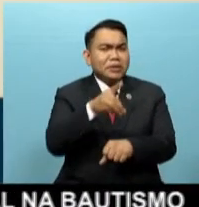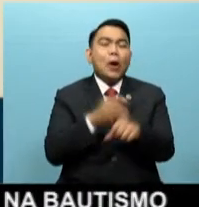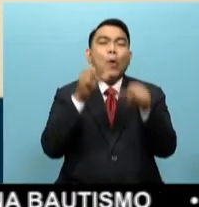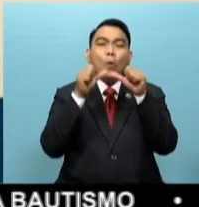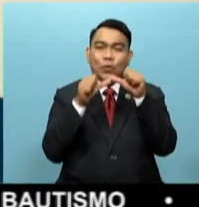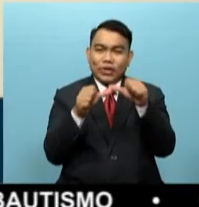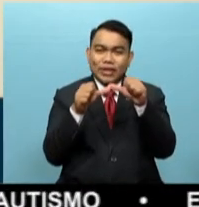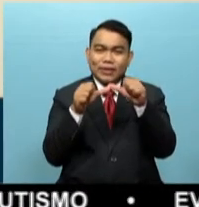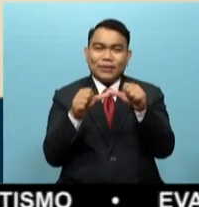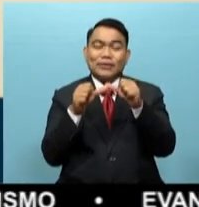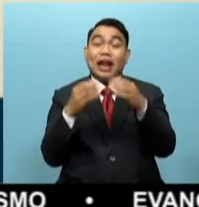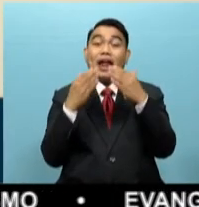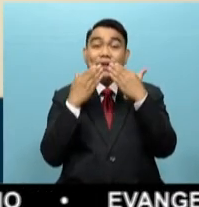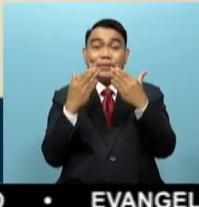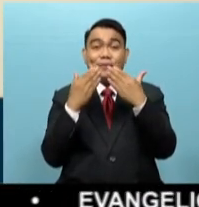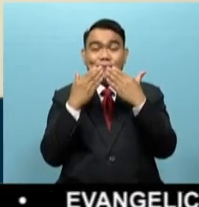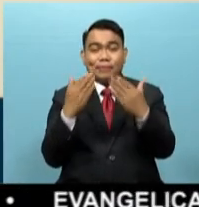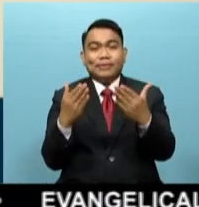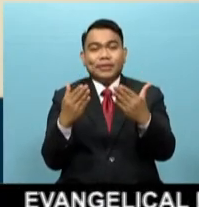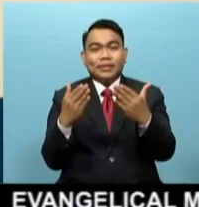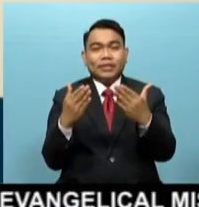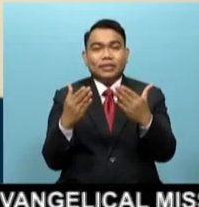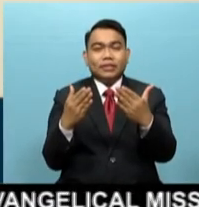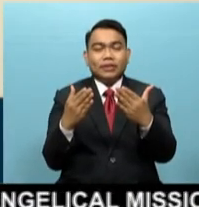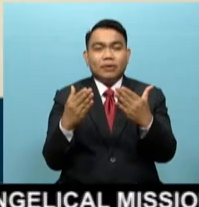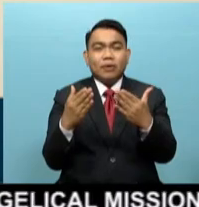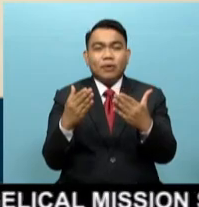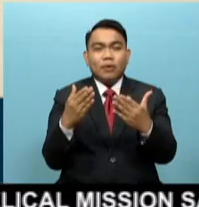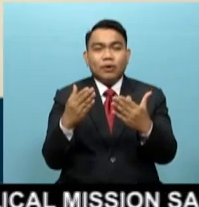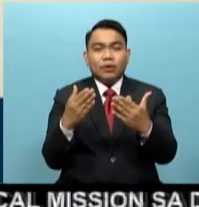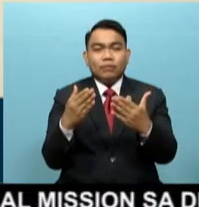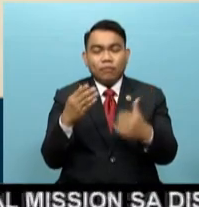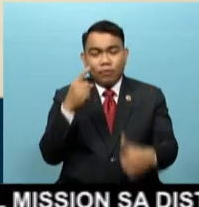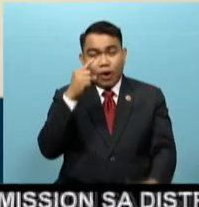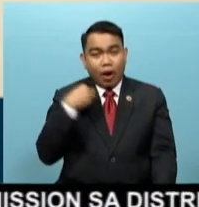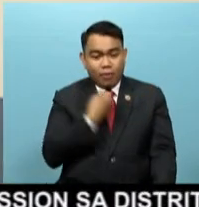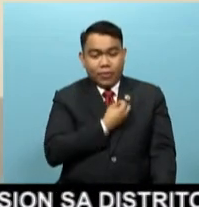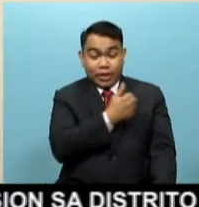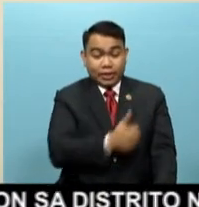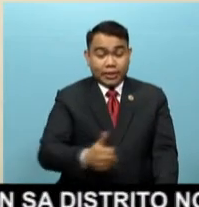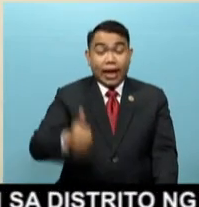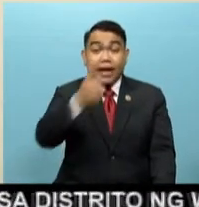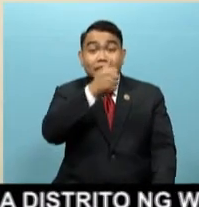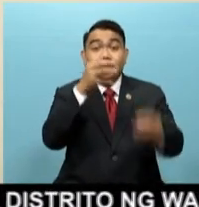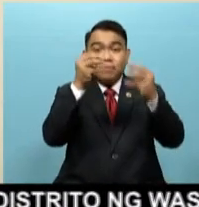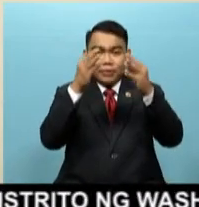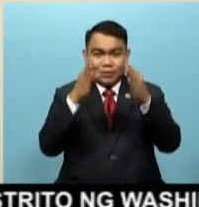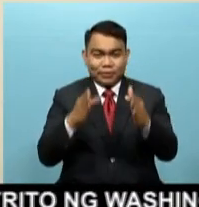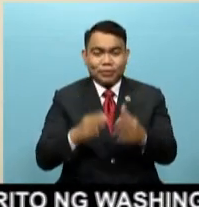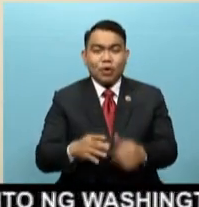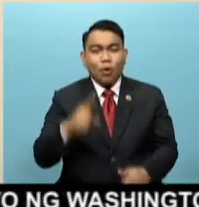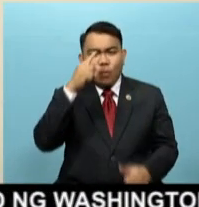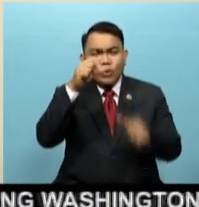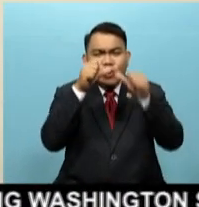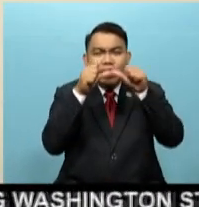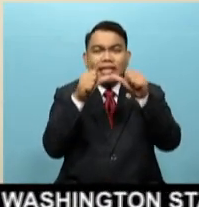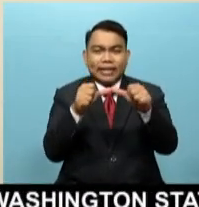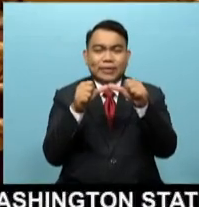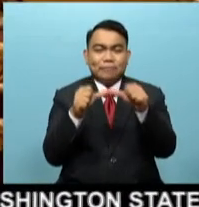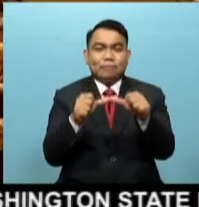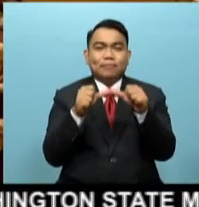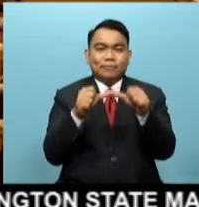na nagpapasalamat sa ating tagapamahalang pangkalahatan sa walang sawa po